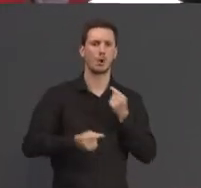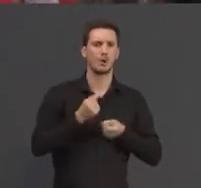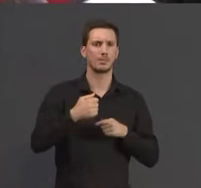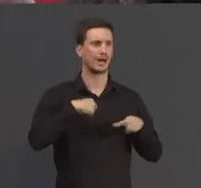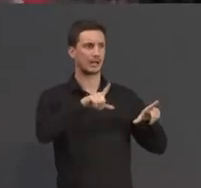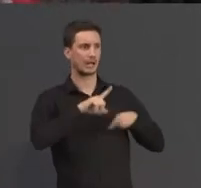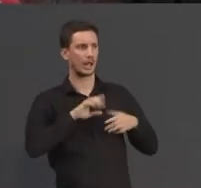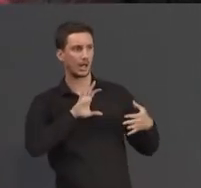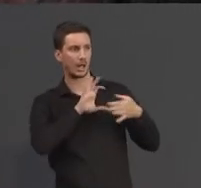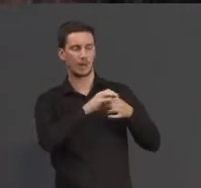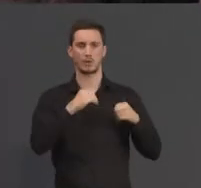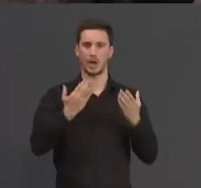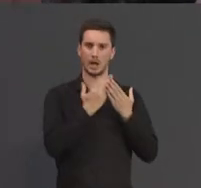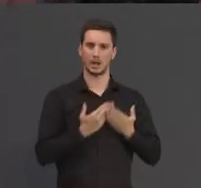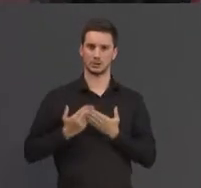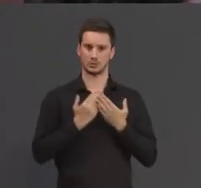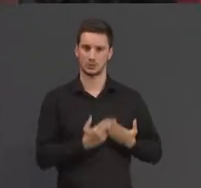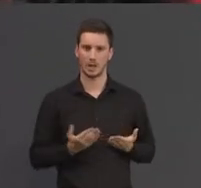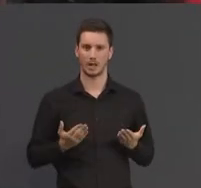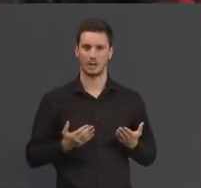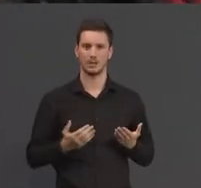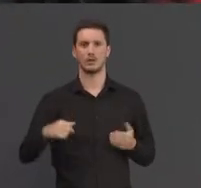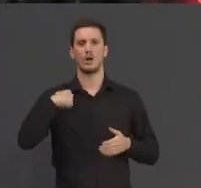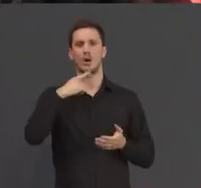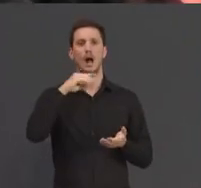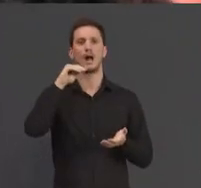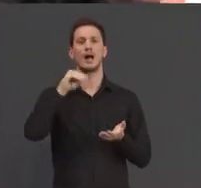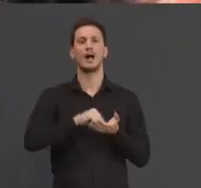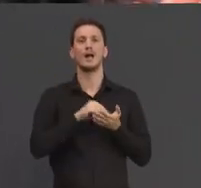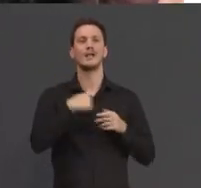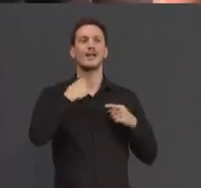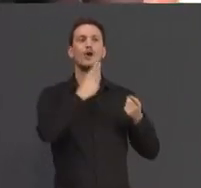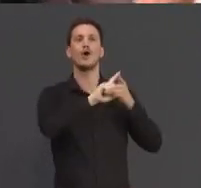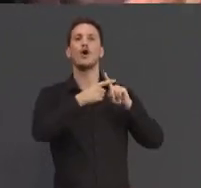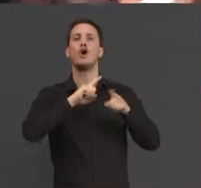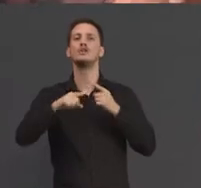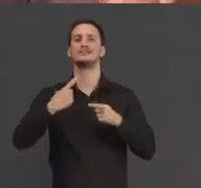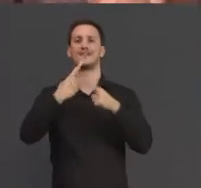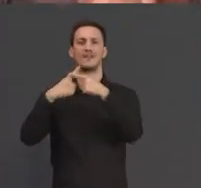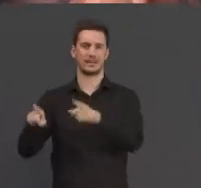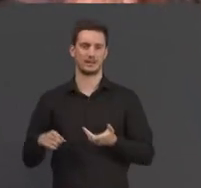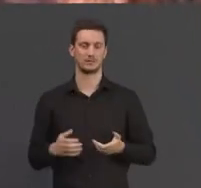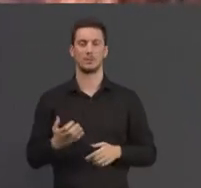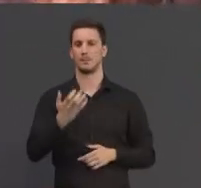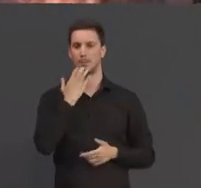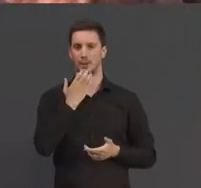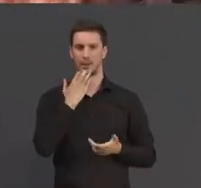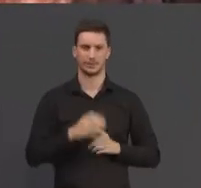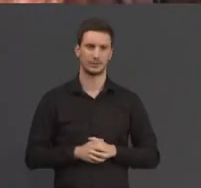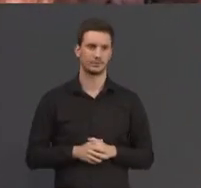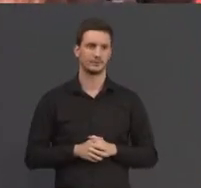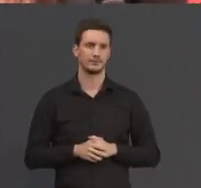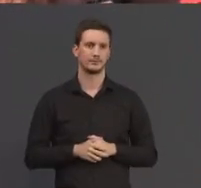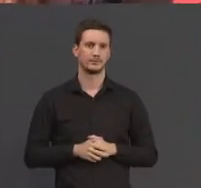en concret vas estudiar. I moltes vegades t'animen a que provis coses diferents. Per exemple,